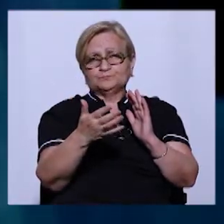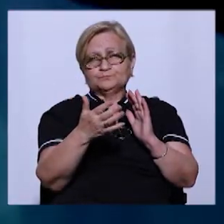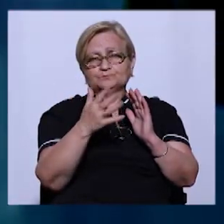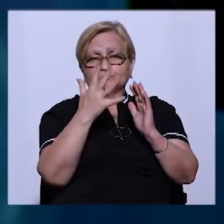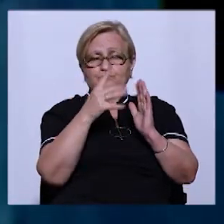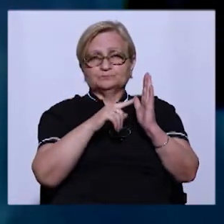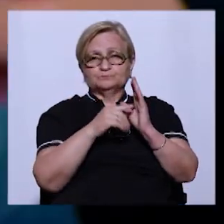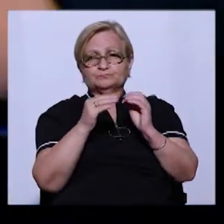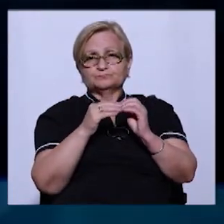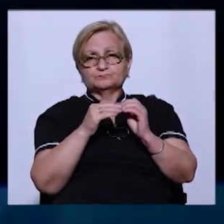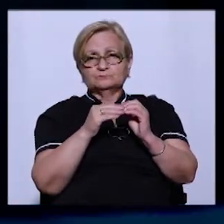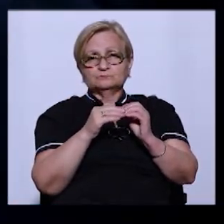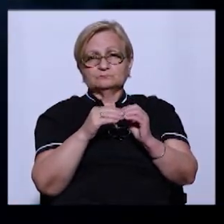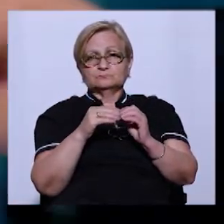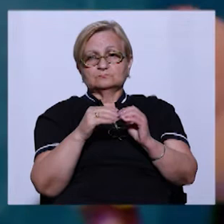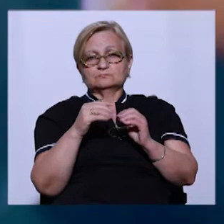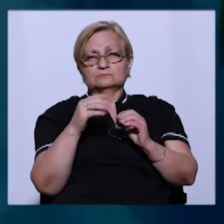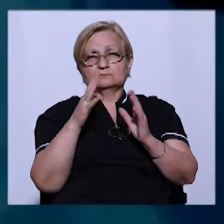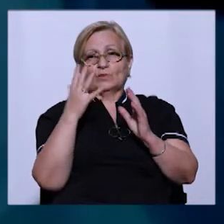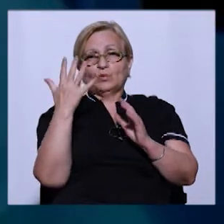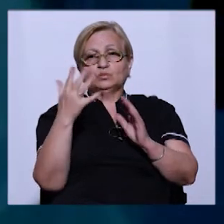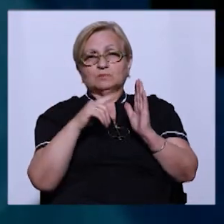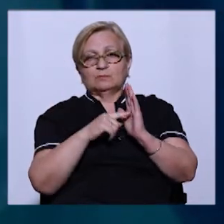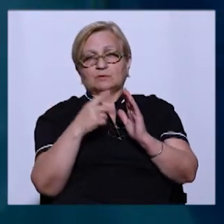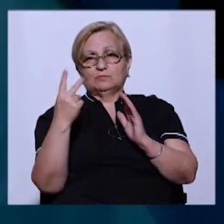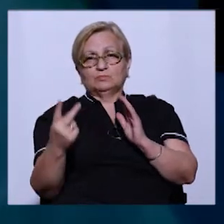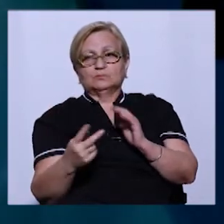გამრავლებული 10-ზე და დამატებული 5 ჯერ 2